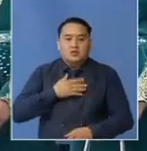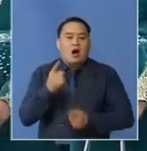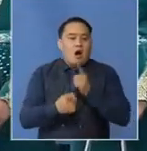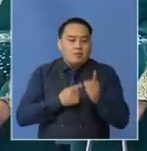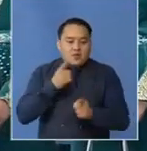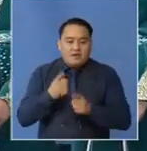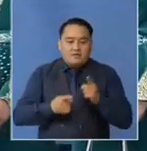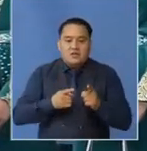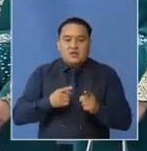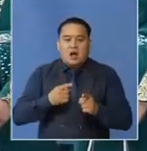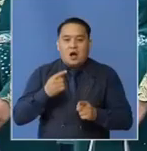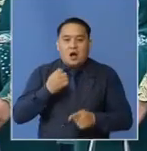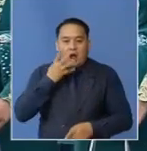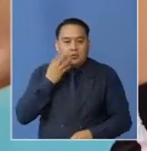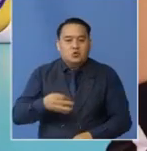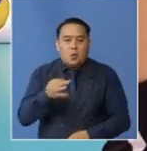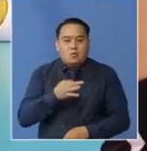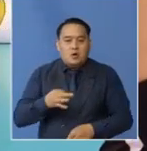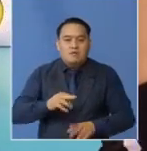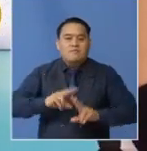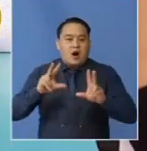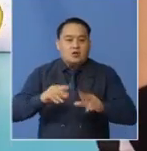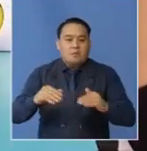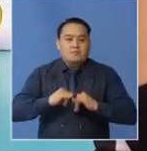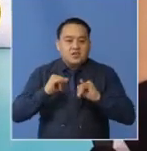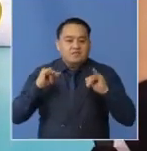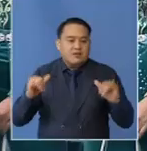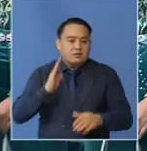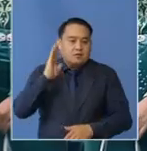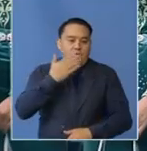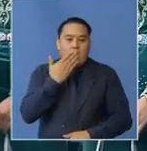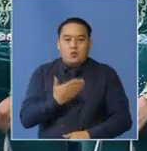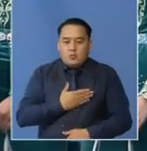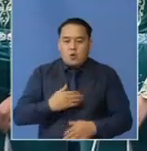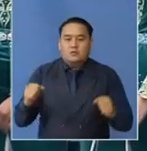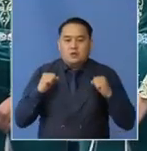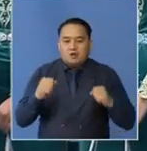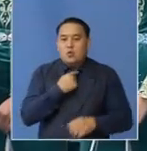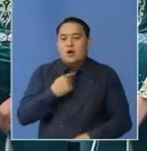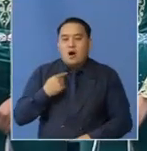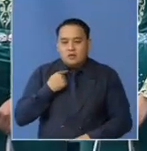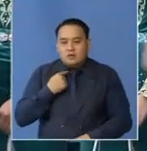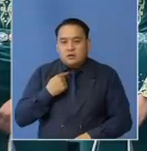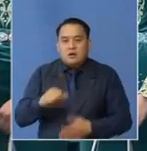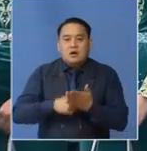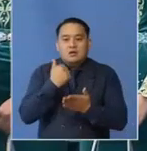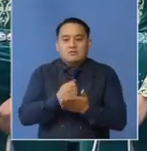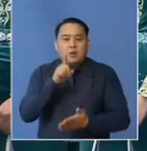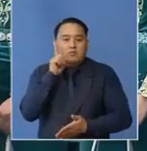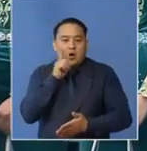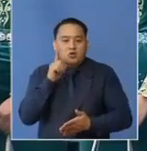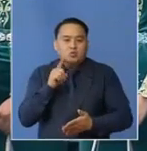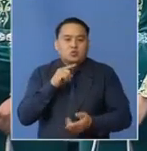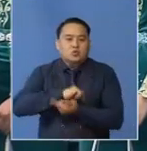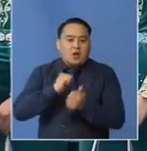обновился. Поэтому спасибо вам. Пусть волейбол процветает. Все любят волейбол в Талдыкургане. Самое главное, молодежь